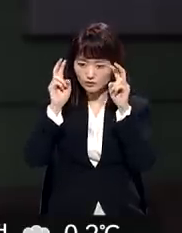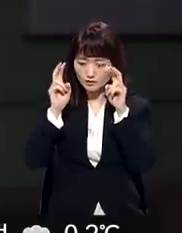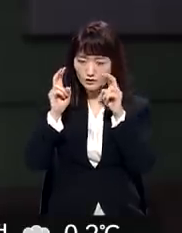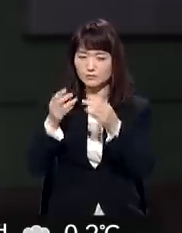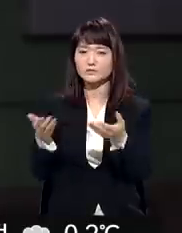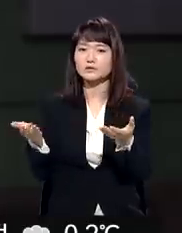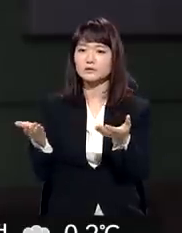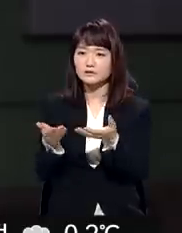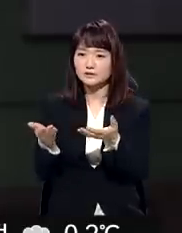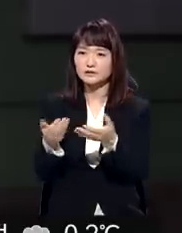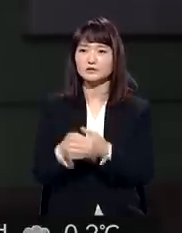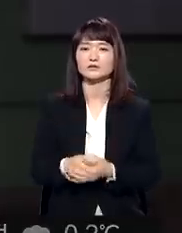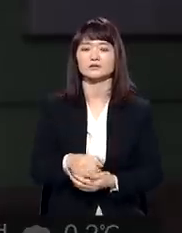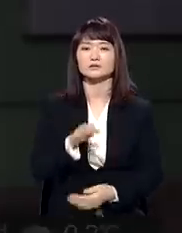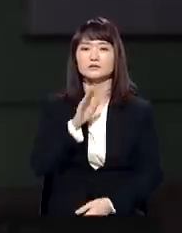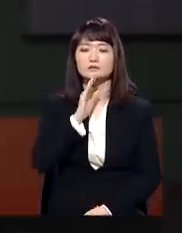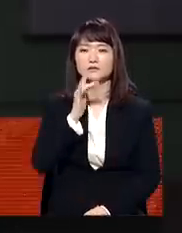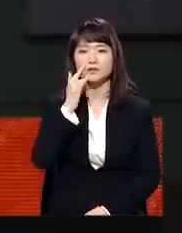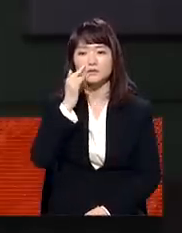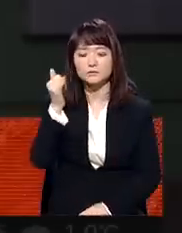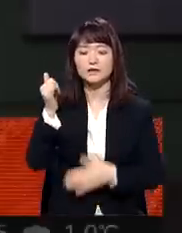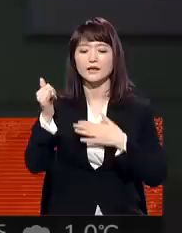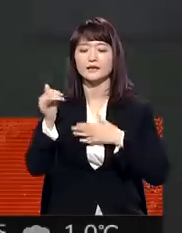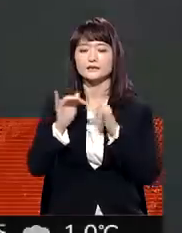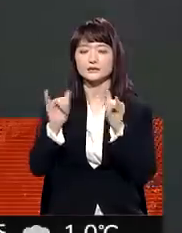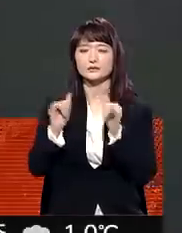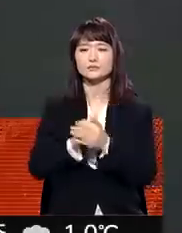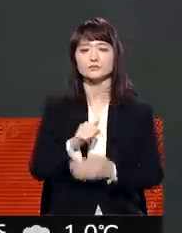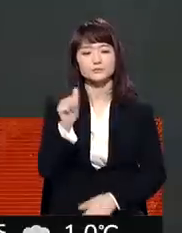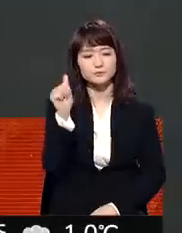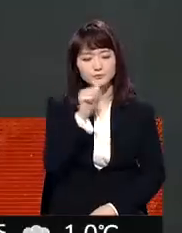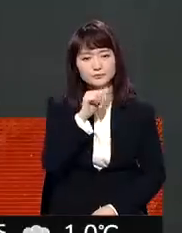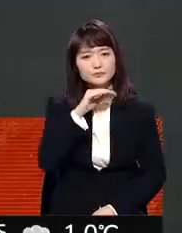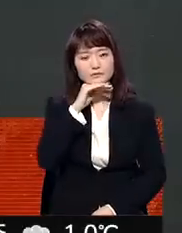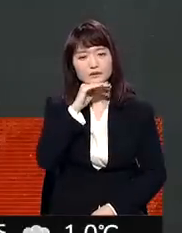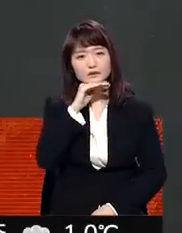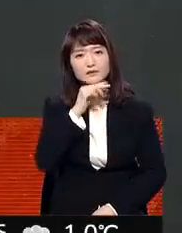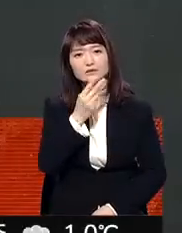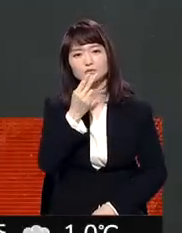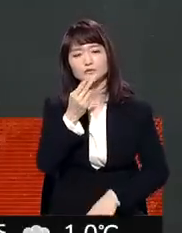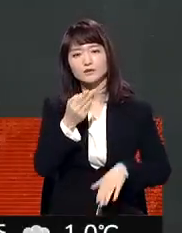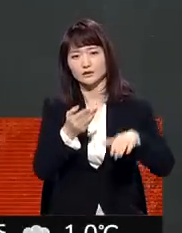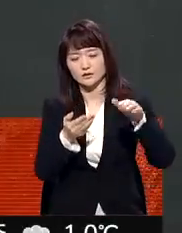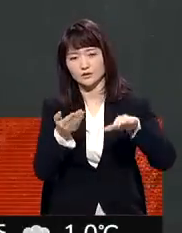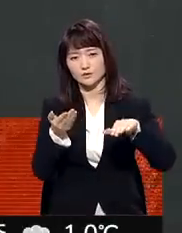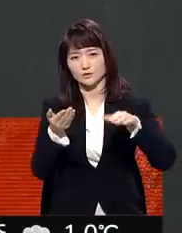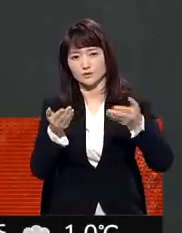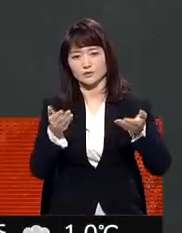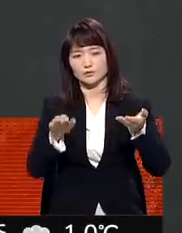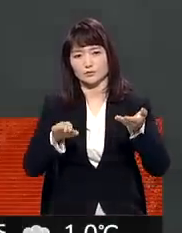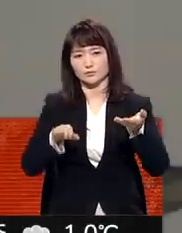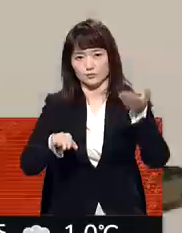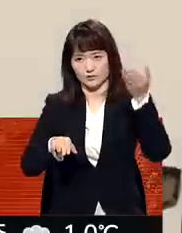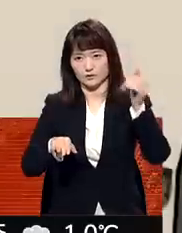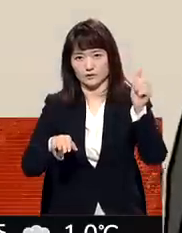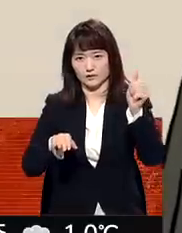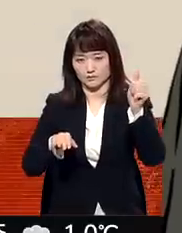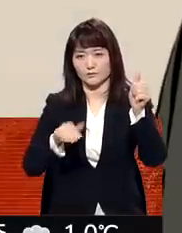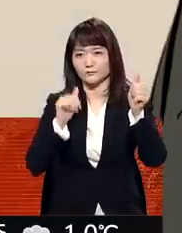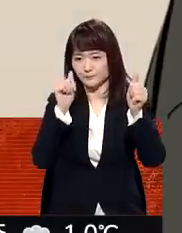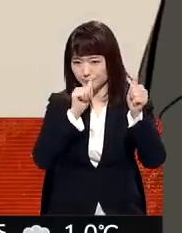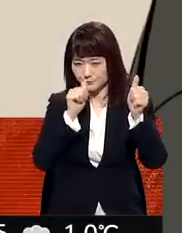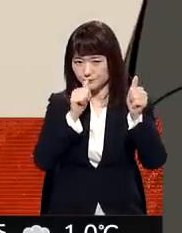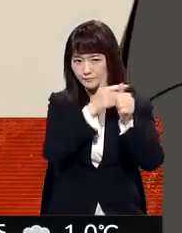있었는데 그때이 친정부모님 지인 소개로이 두 살 연상인 지금의 남편을 소개를 받게 됩니다 당시 남편은 대기업에 다니고